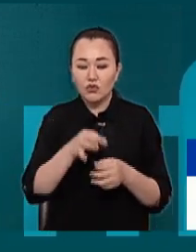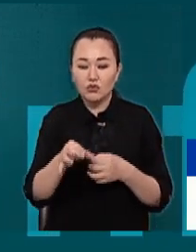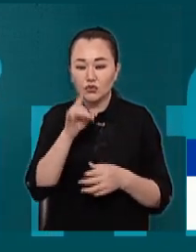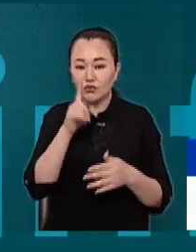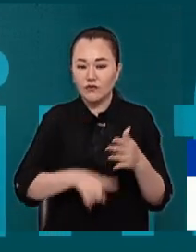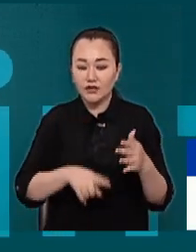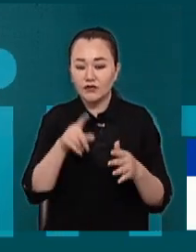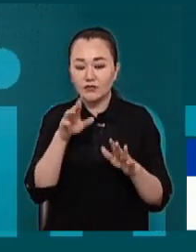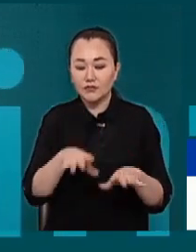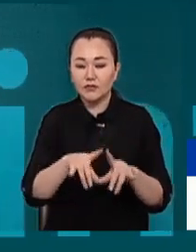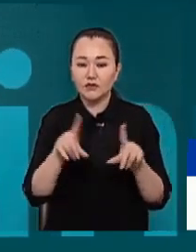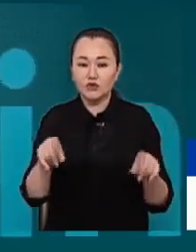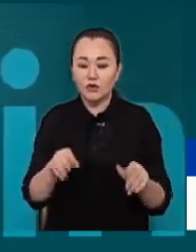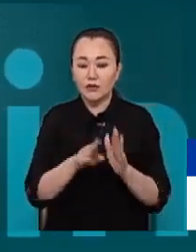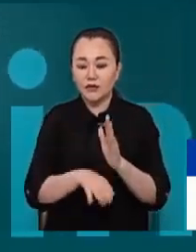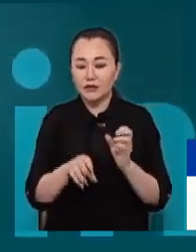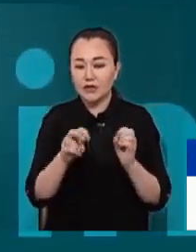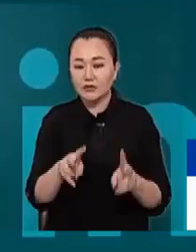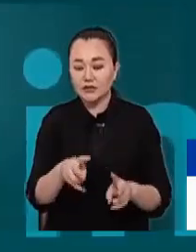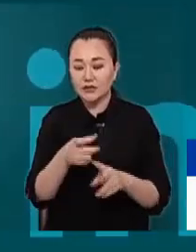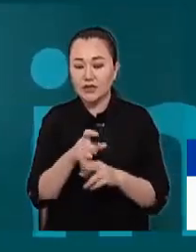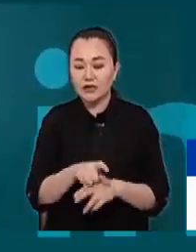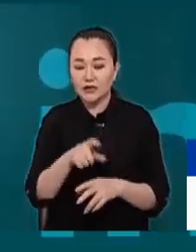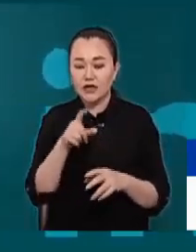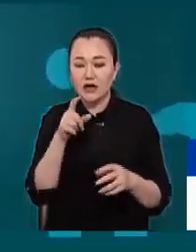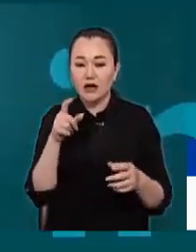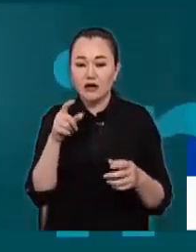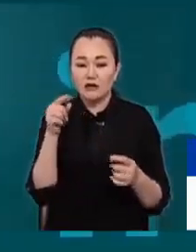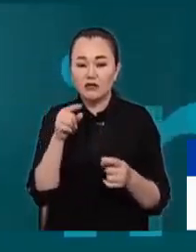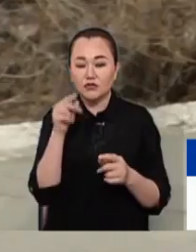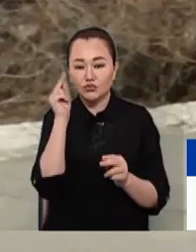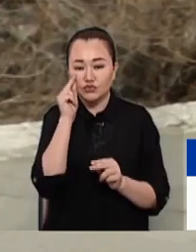уверены, находиться в ней безопасно и оно не является аварийным.